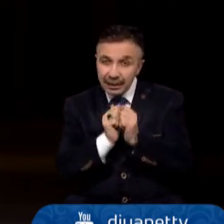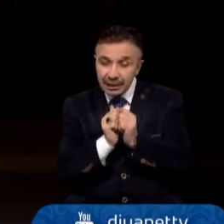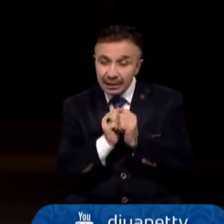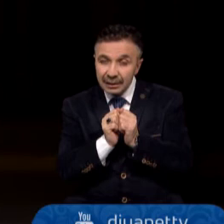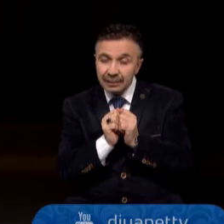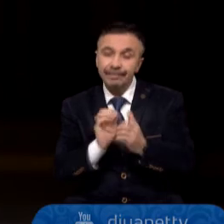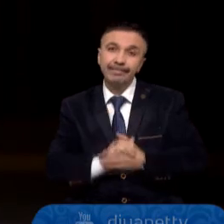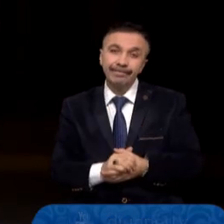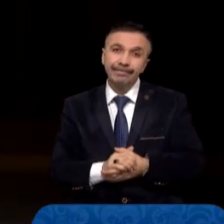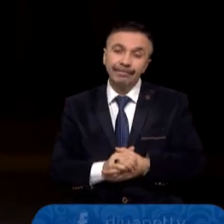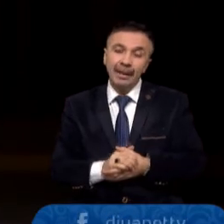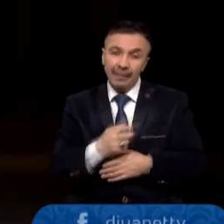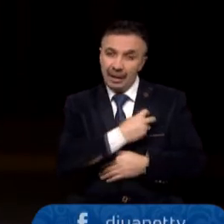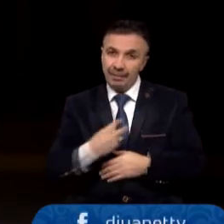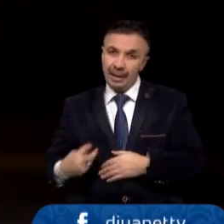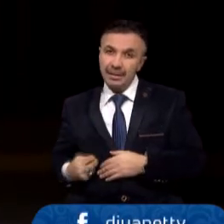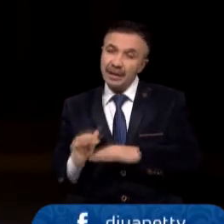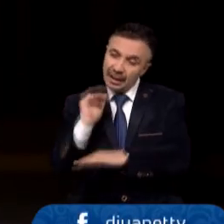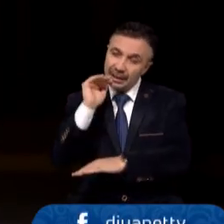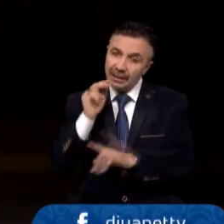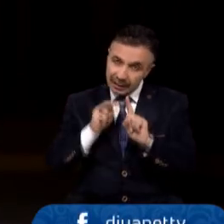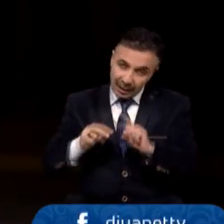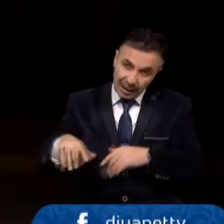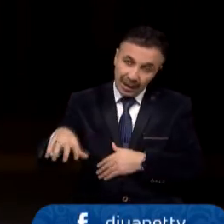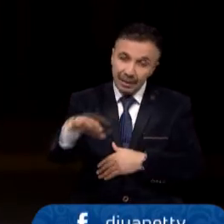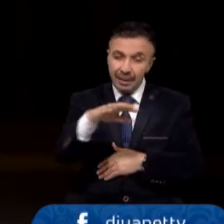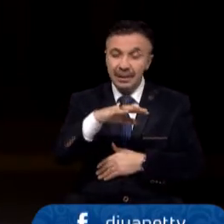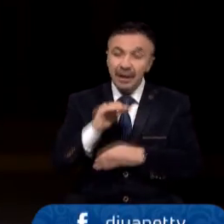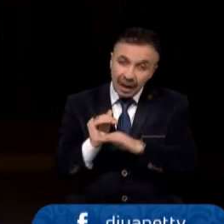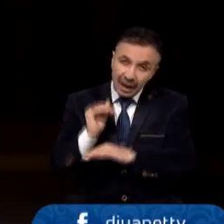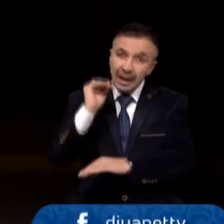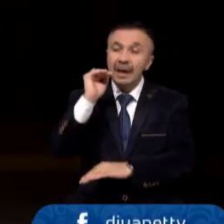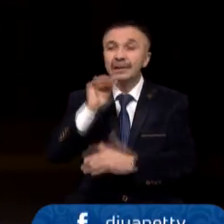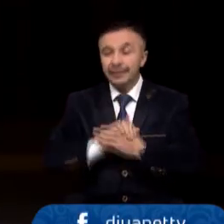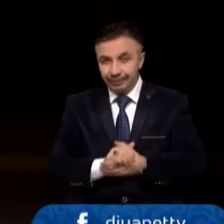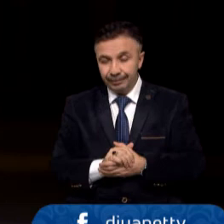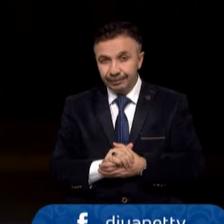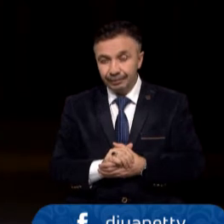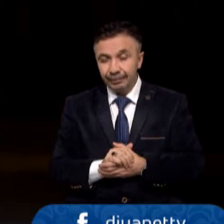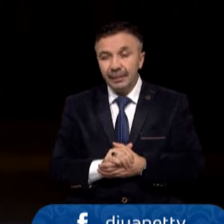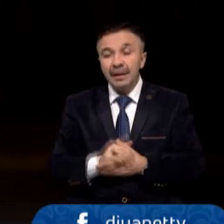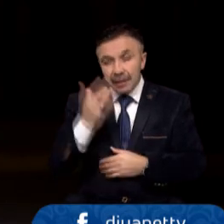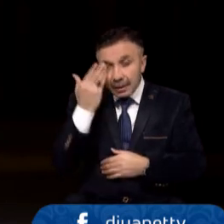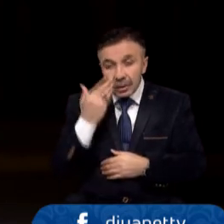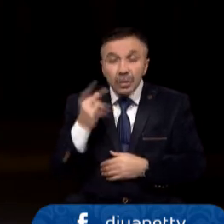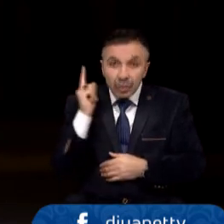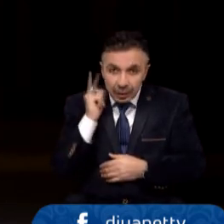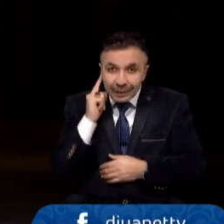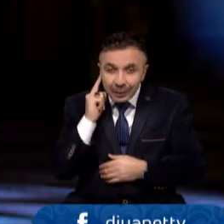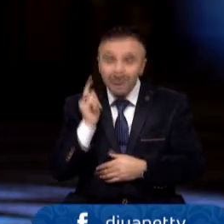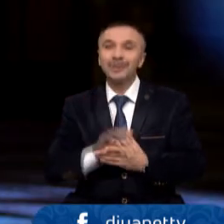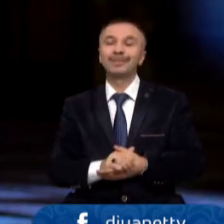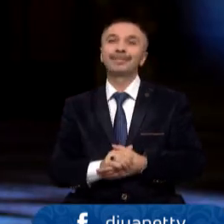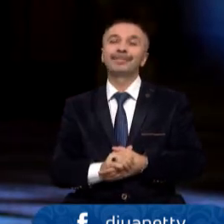başbaşa sınız Peygamberimizin hayatını sahabeyi Kiram efendilerimizin hayatını izliyor